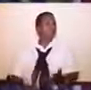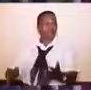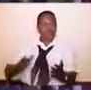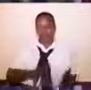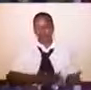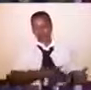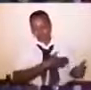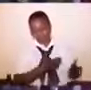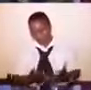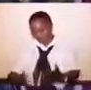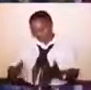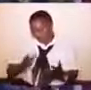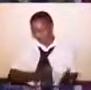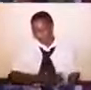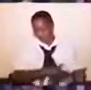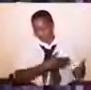ineshishibe,